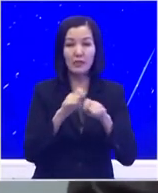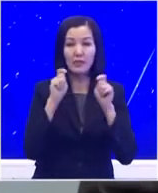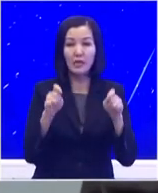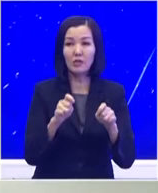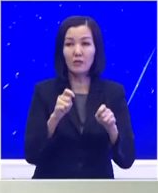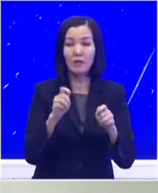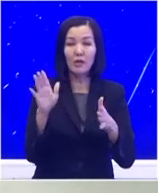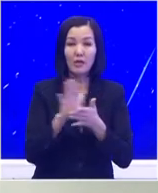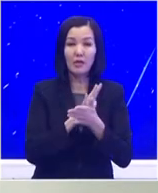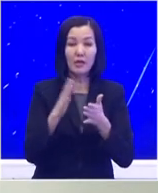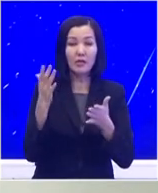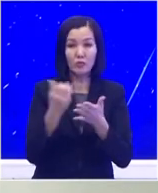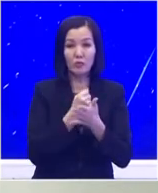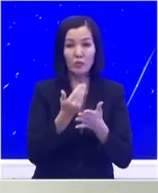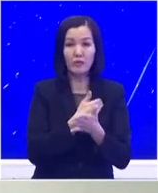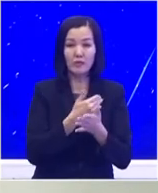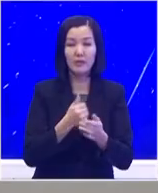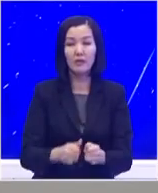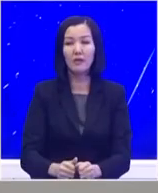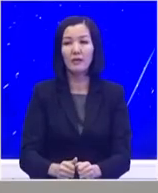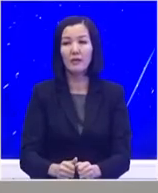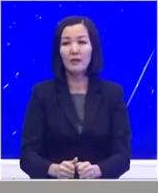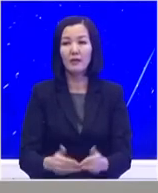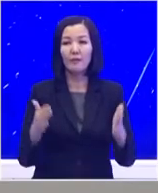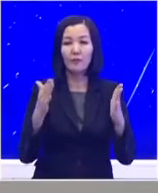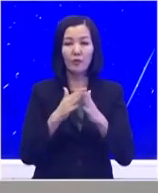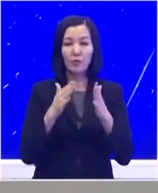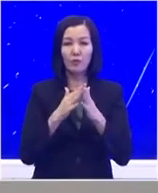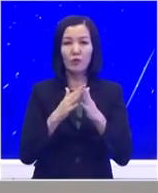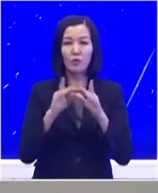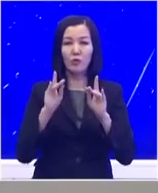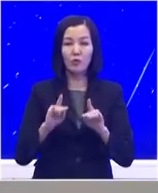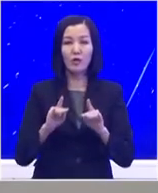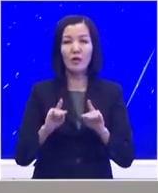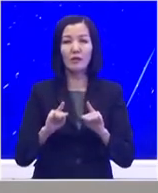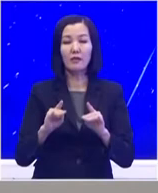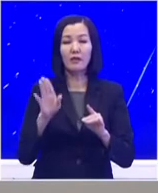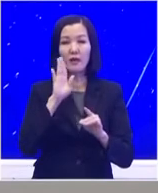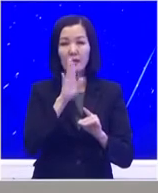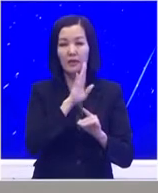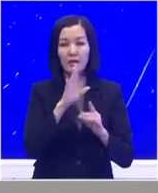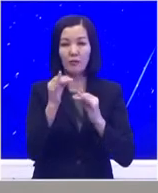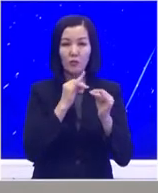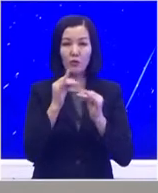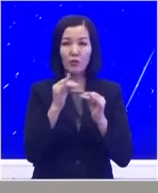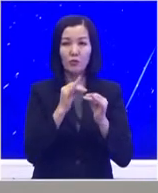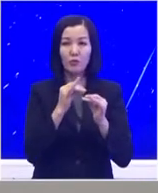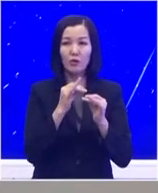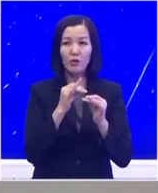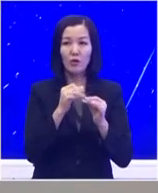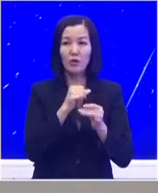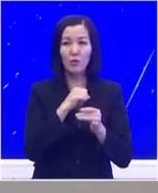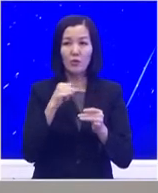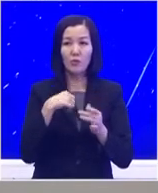өздеріне гранттарын алса деген ниетім бар. Үй шаруасында әйелдермен араласып жүріп, кішкене